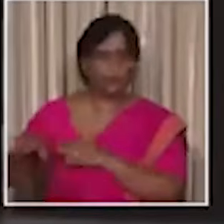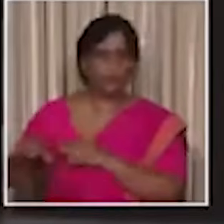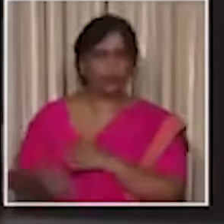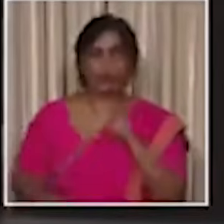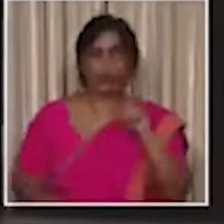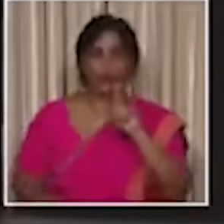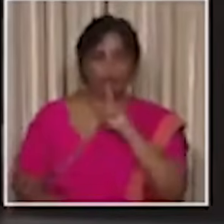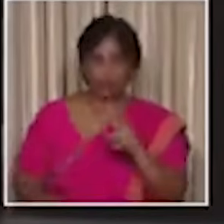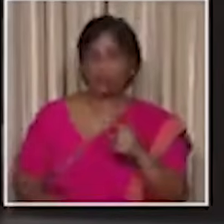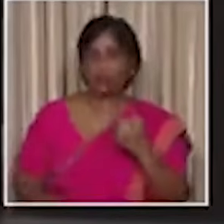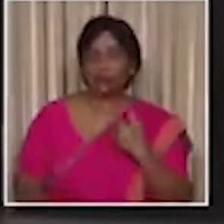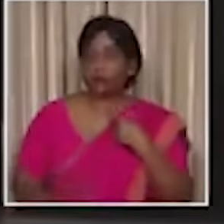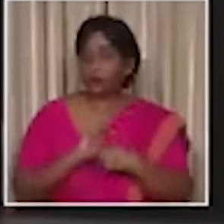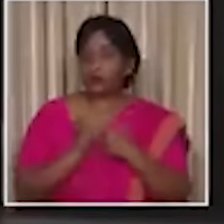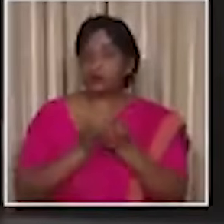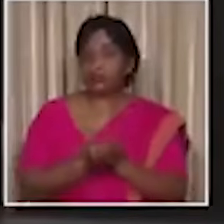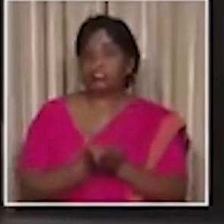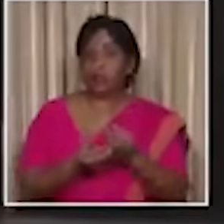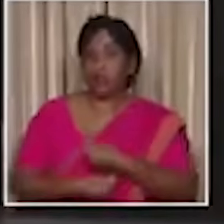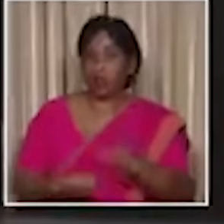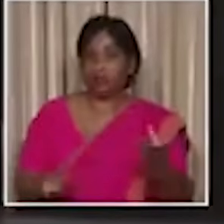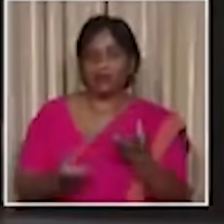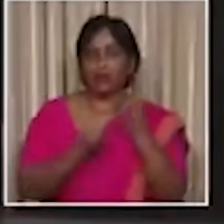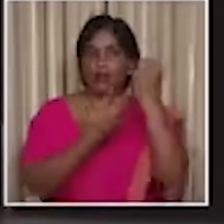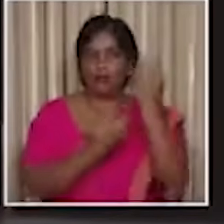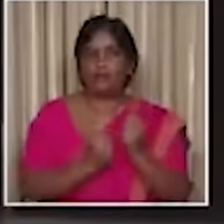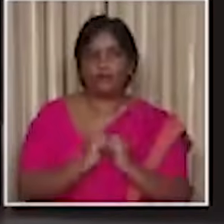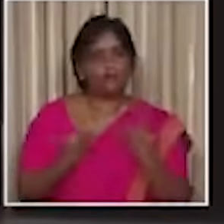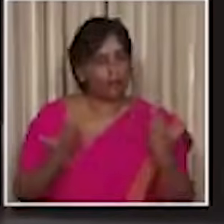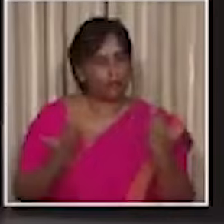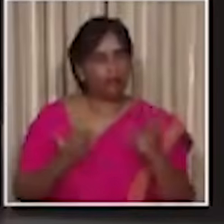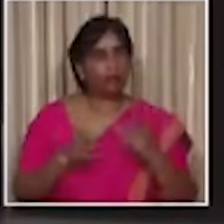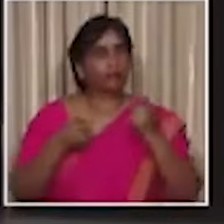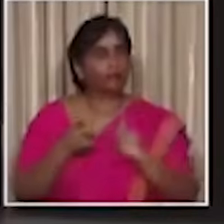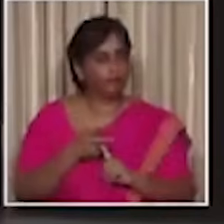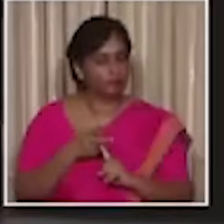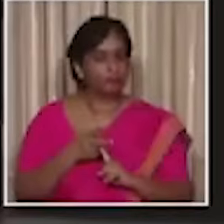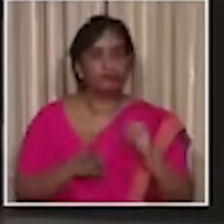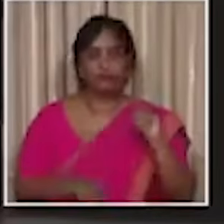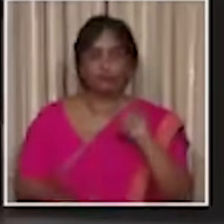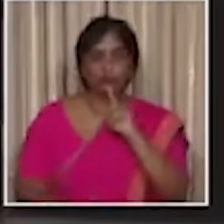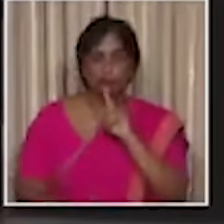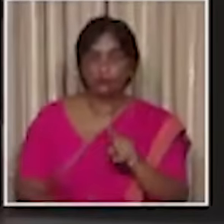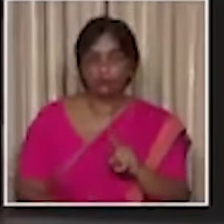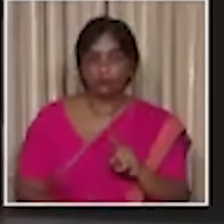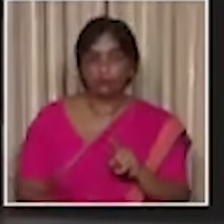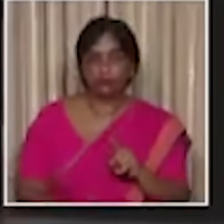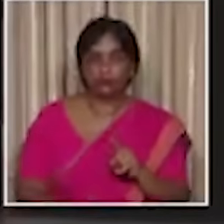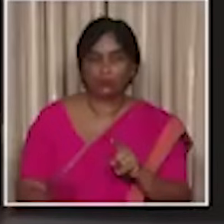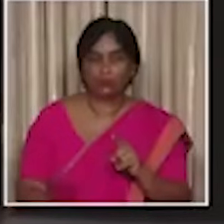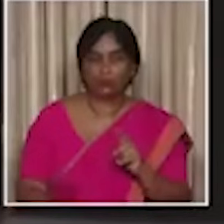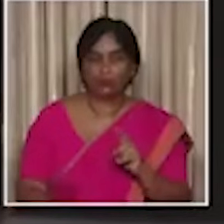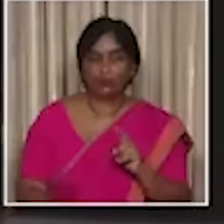කියන විදිහට අපේ රටේ සම්පත් විනාශ කළ සල්ලි අපිට අරන් ආවිල වැඩක් නැහැ ඊළඟ එක ඔබතුමා දැන් මේකට මම ප්‍රශ්න වලටත් උත්තර